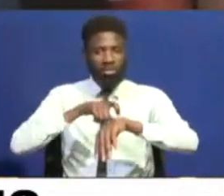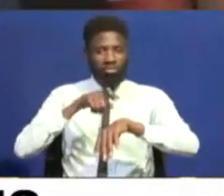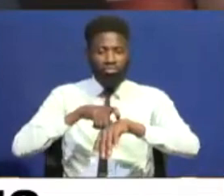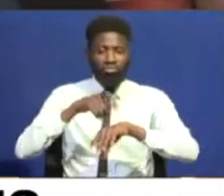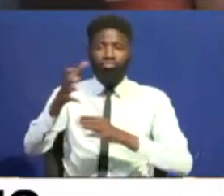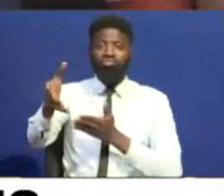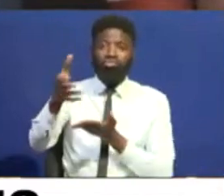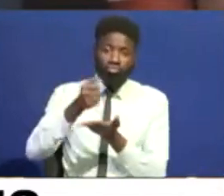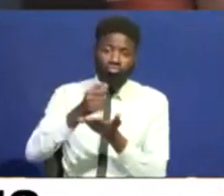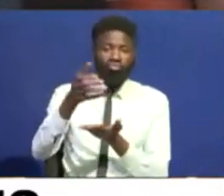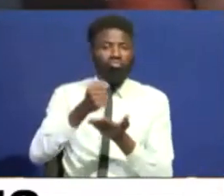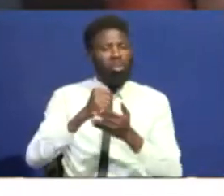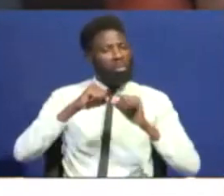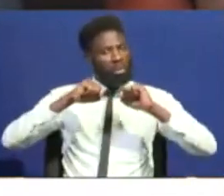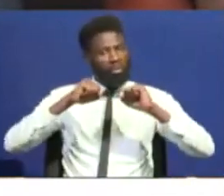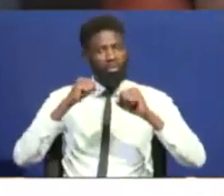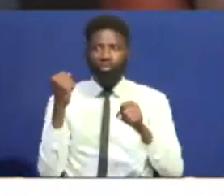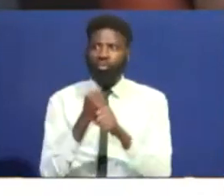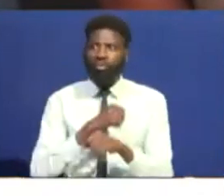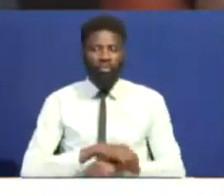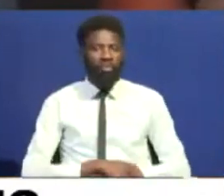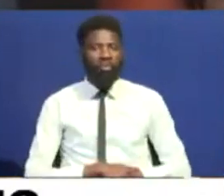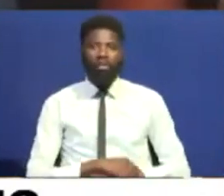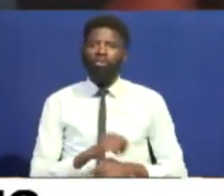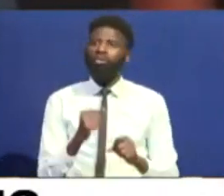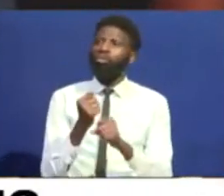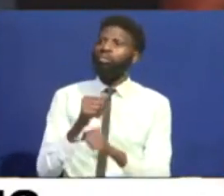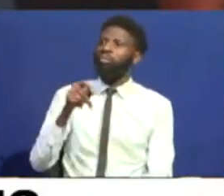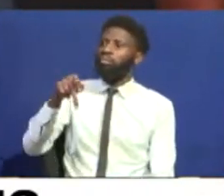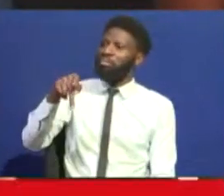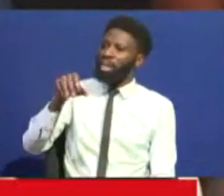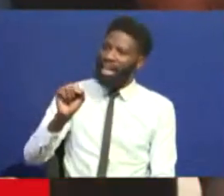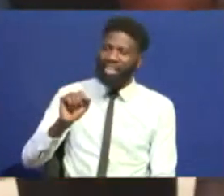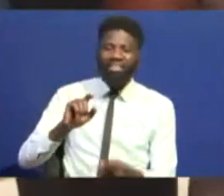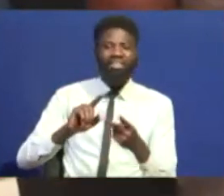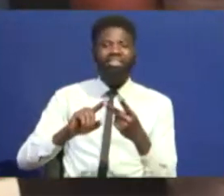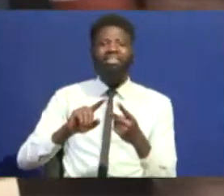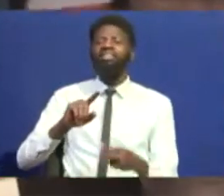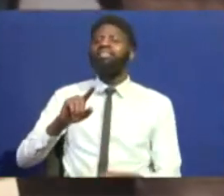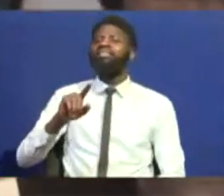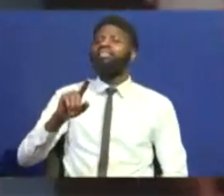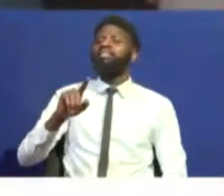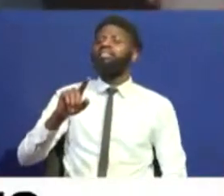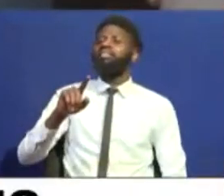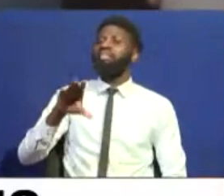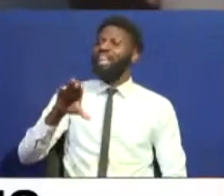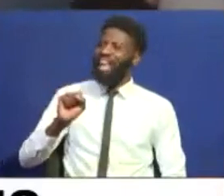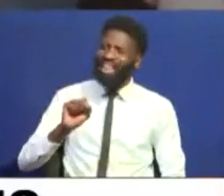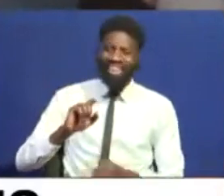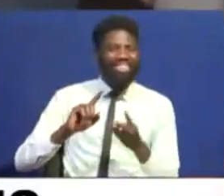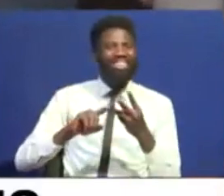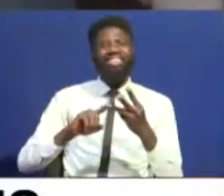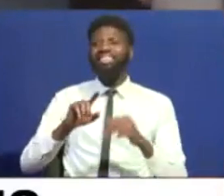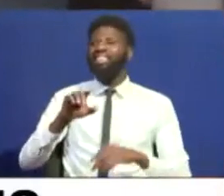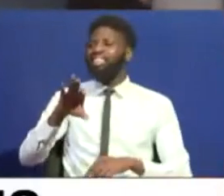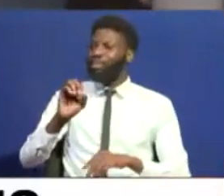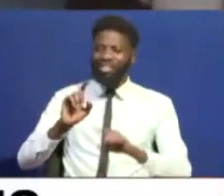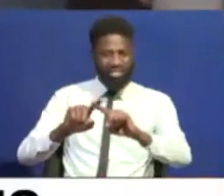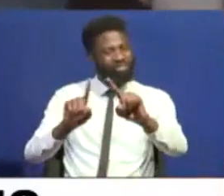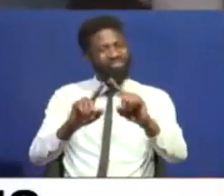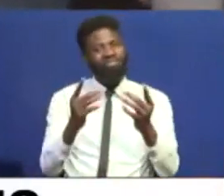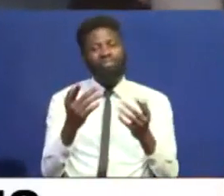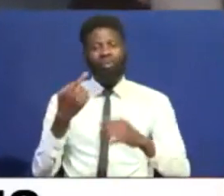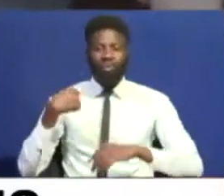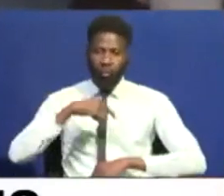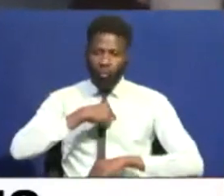zinakuja, chairman zinakuja, CEO zinakuja, at least patia sisi nafasi na sisi walemavu kwa national